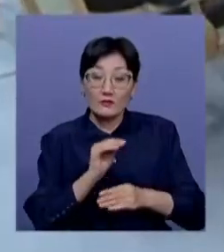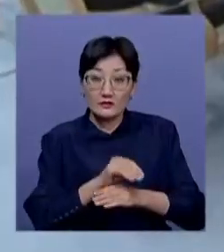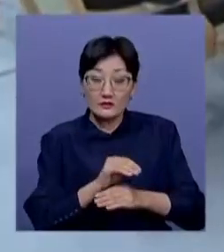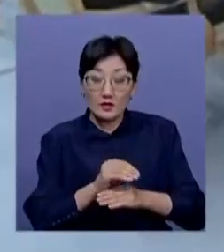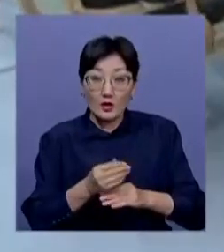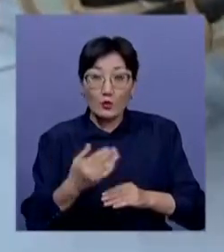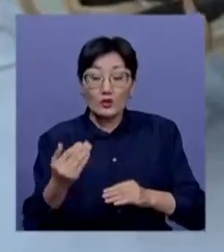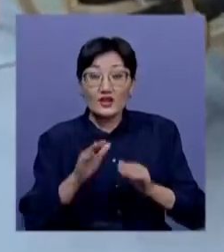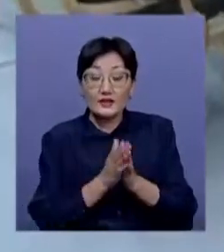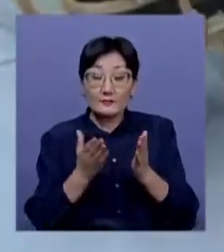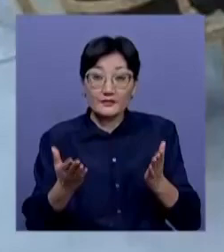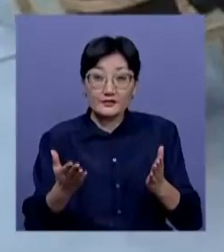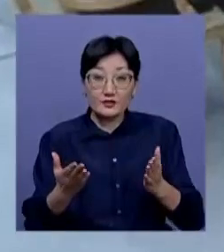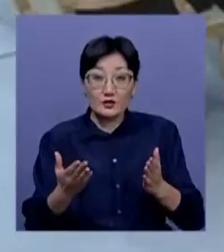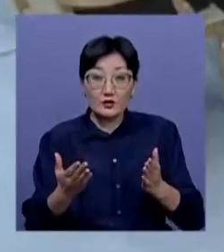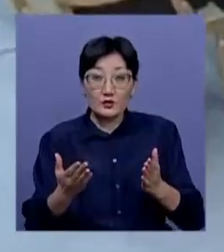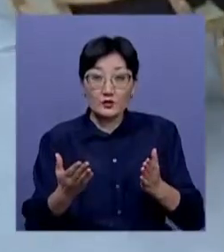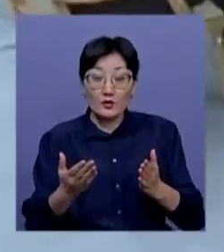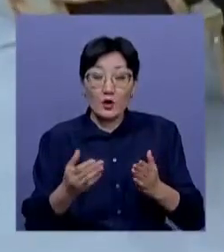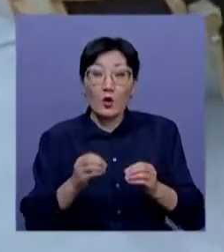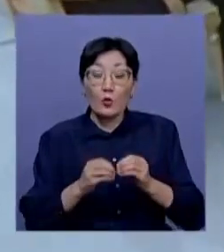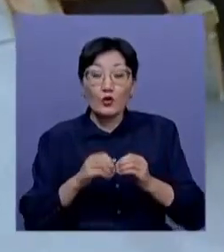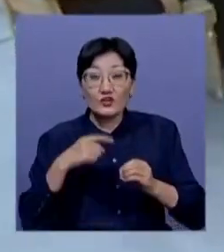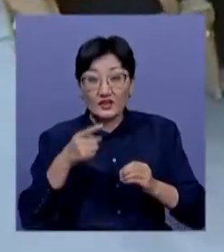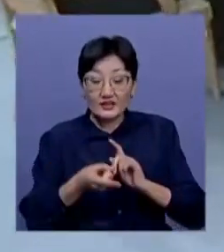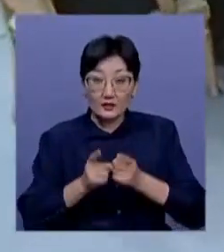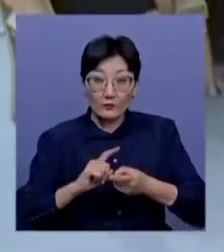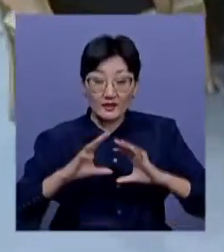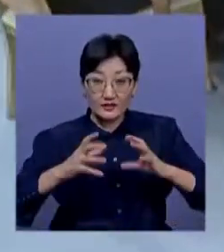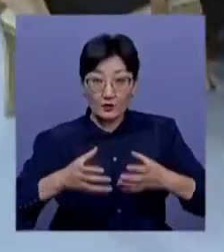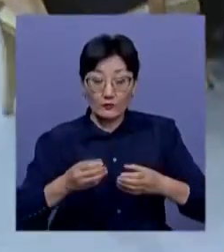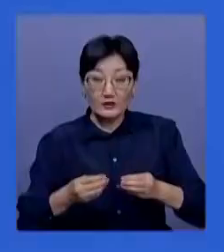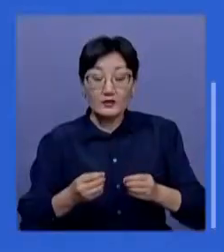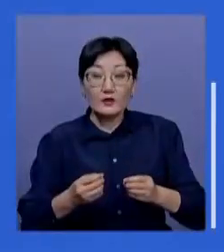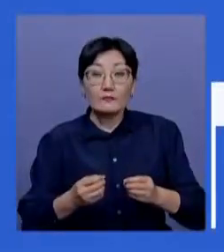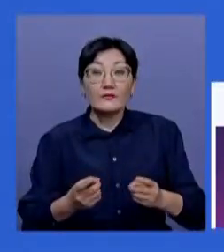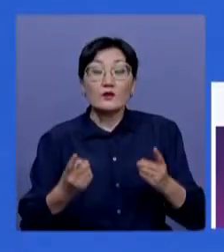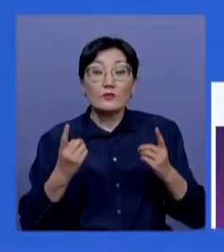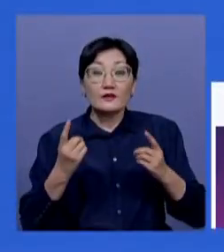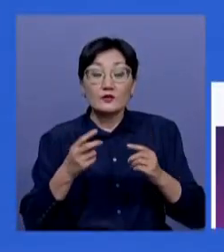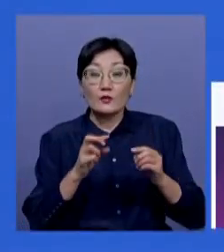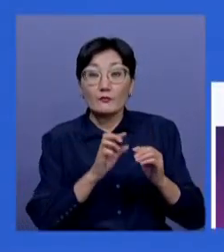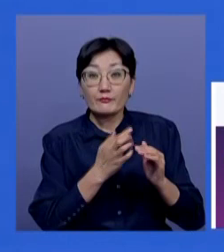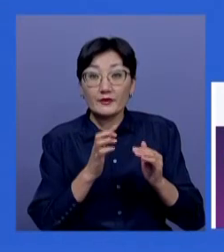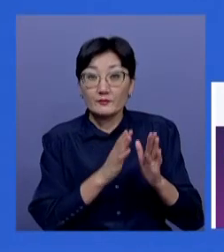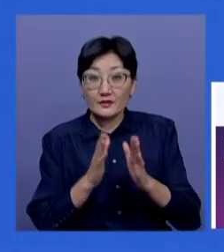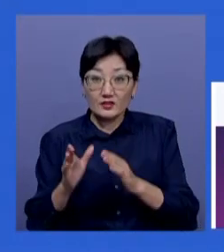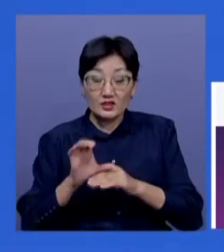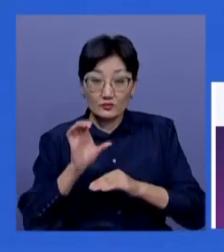Ақынның еңбектері 10 тілге аударылып, әлемнің беделді кітапханаларына жіберілді.